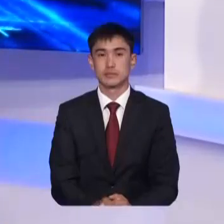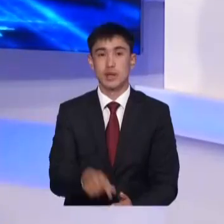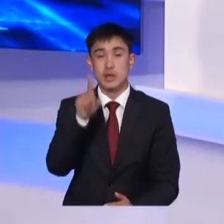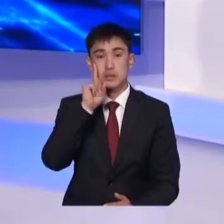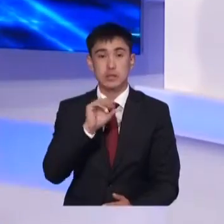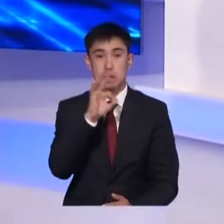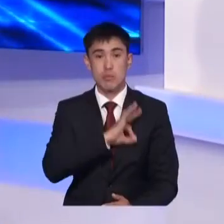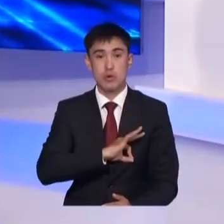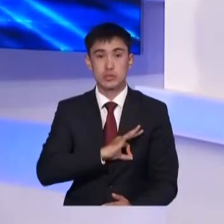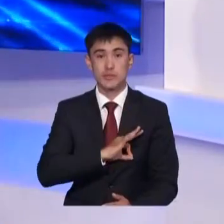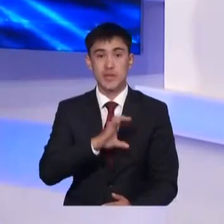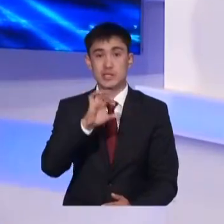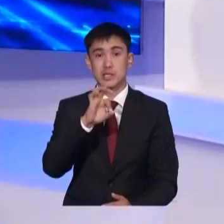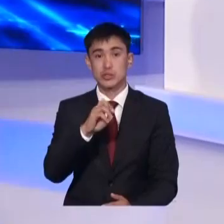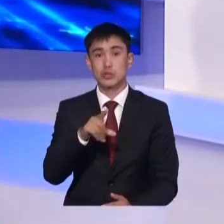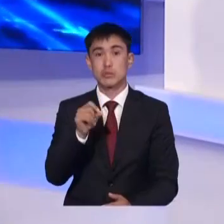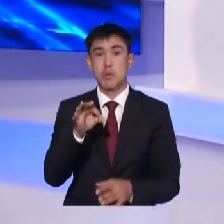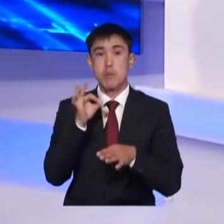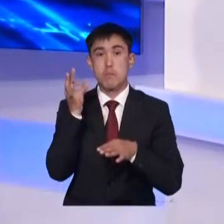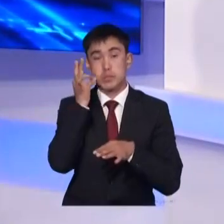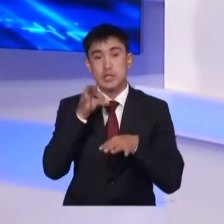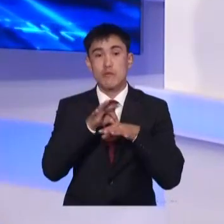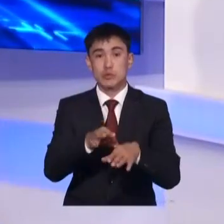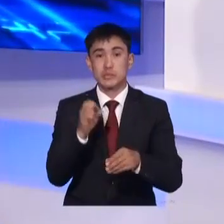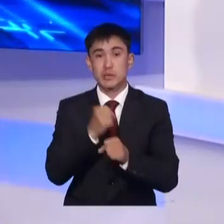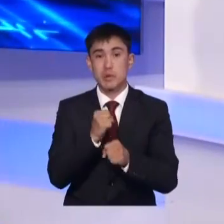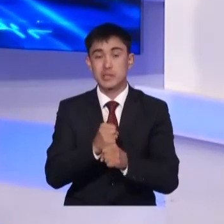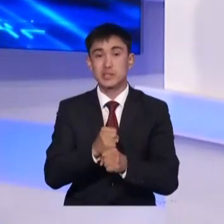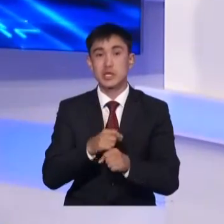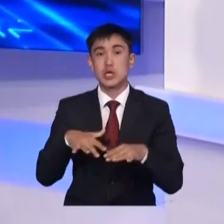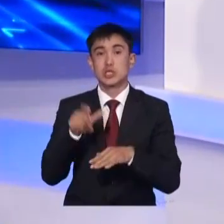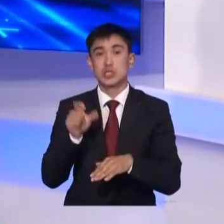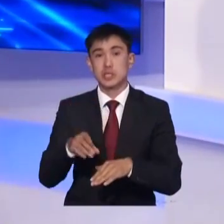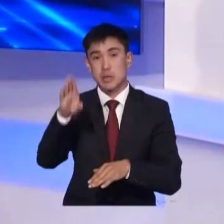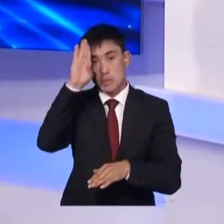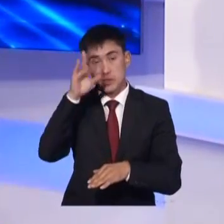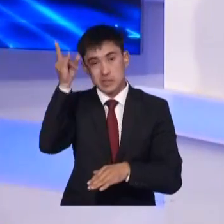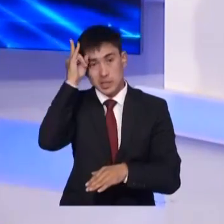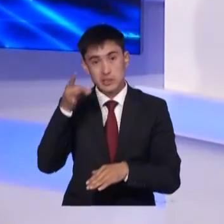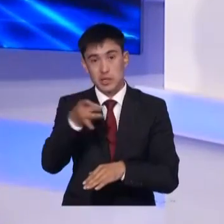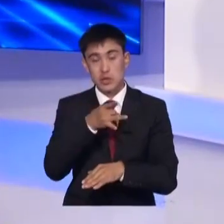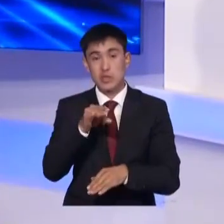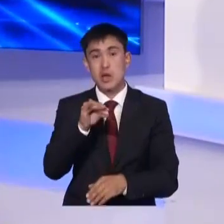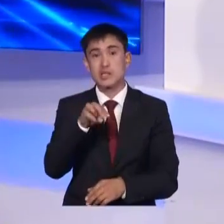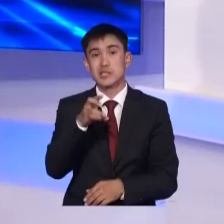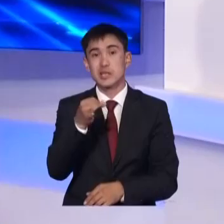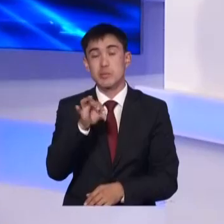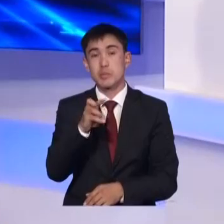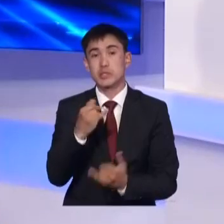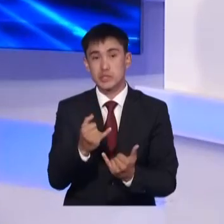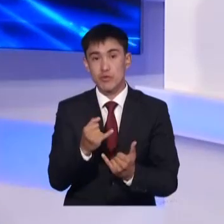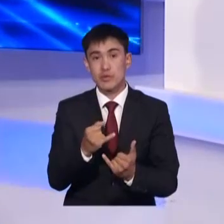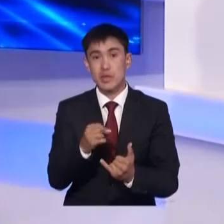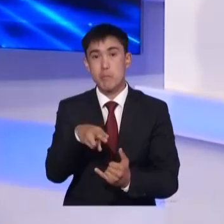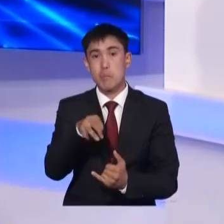сладкая польза селекционном пчеловодством занимается житель сарканде тенко сегодня на стационарной пасеке